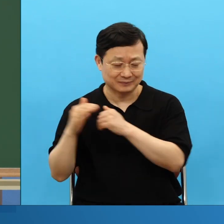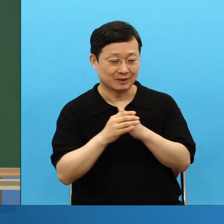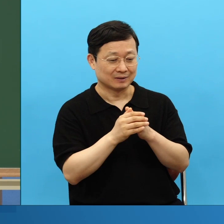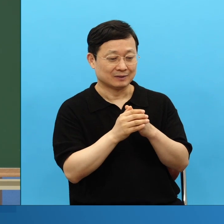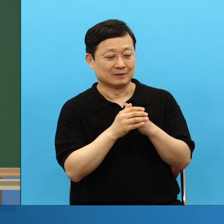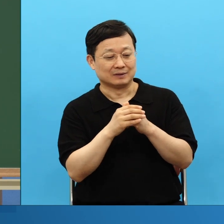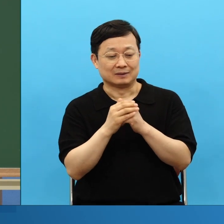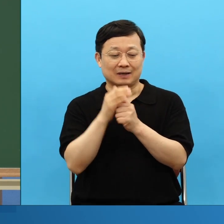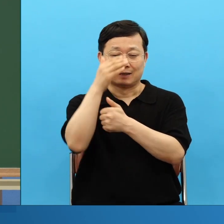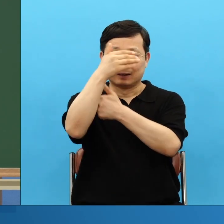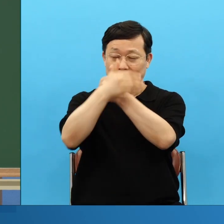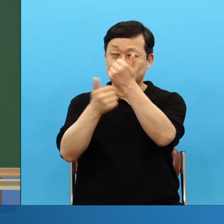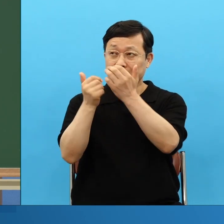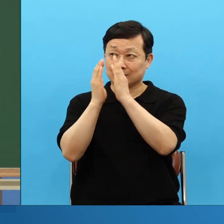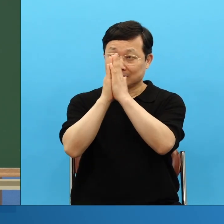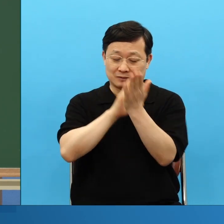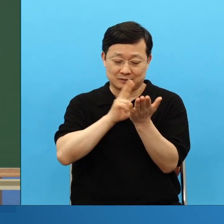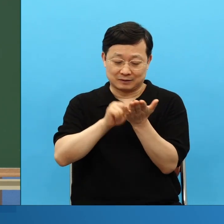제목 가지고